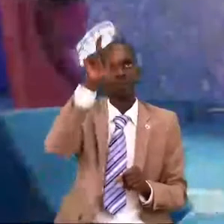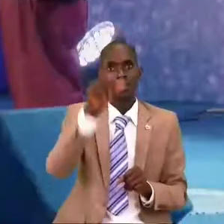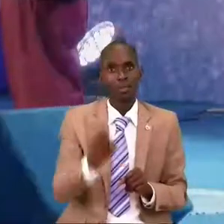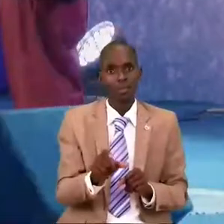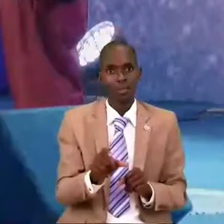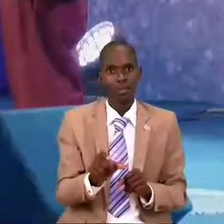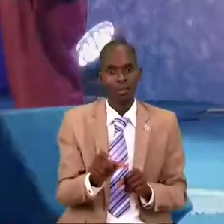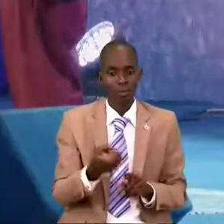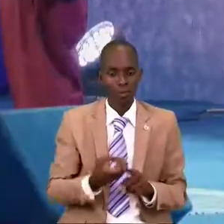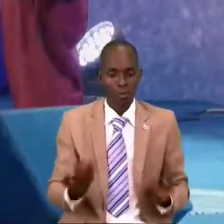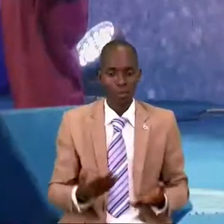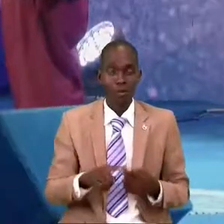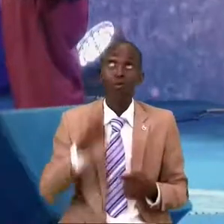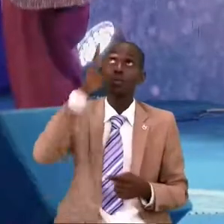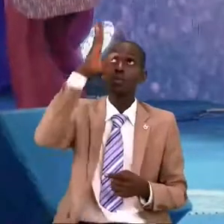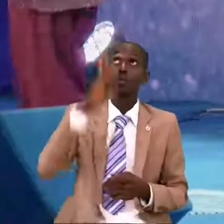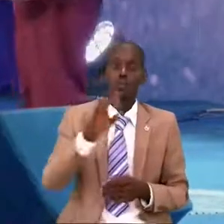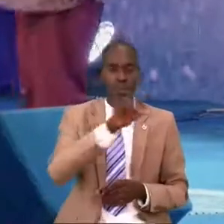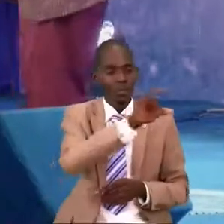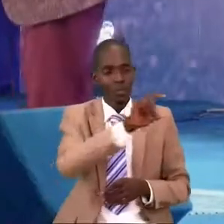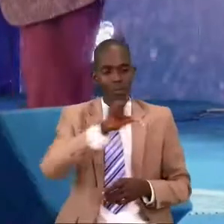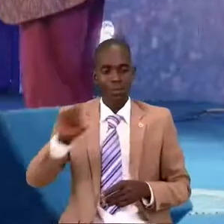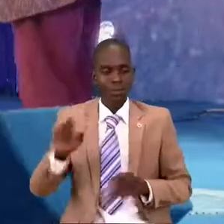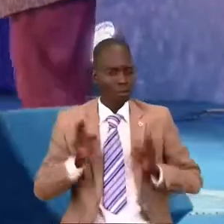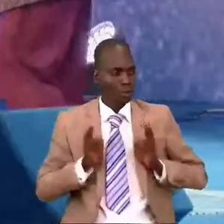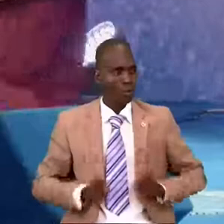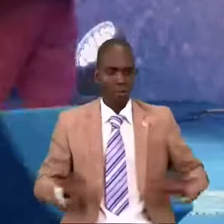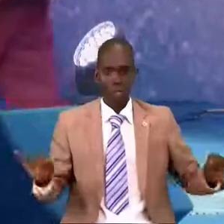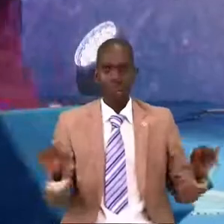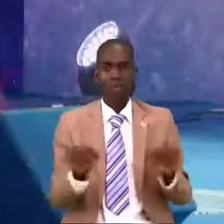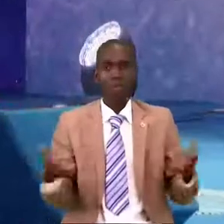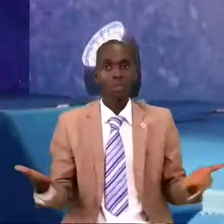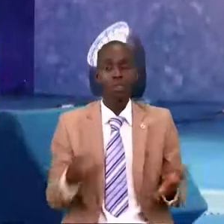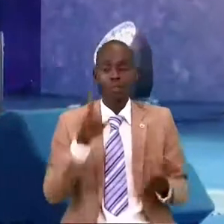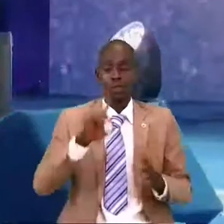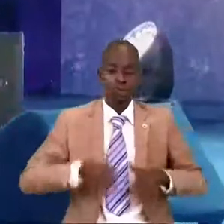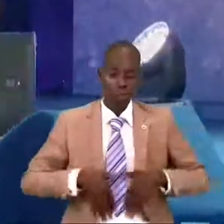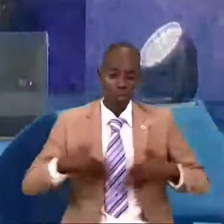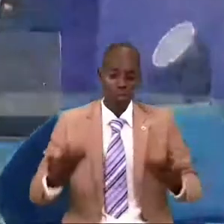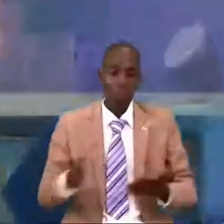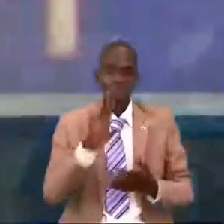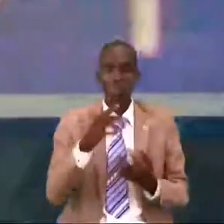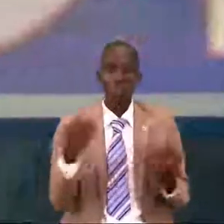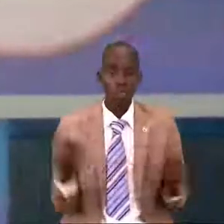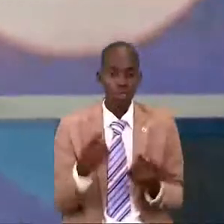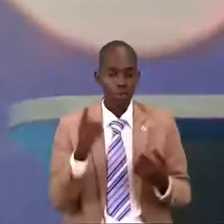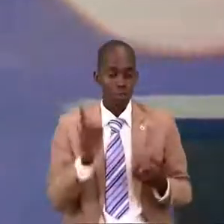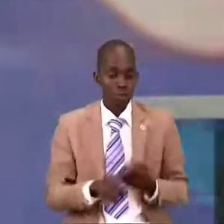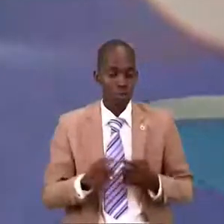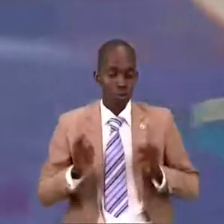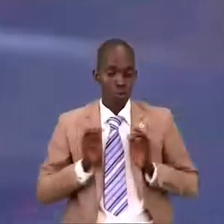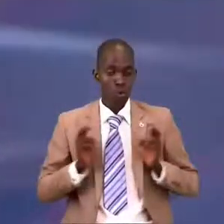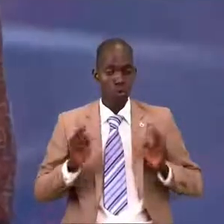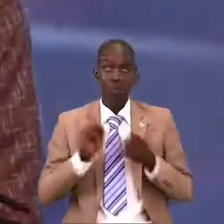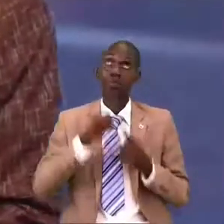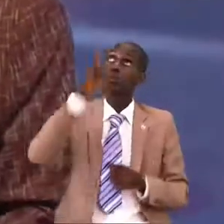tu confesses tes fautes à l'homme. Les hommes que tu as offensés, tu ne mets pas ta tête comme